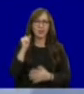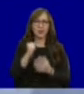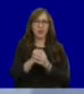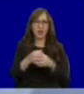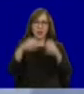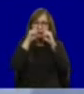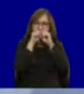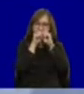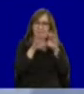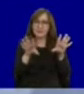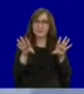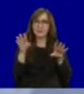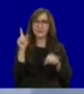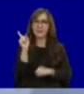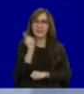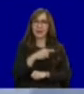macam